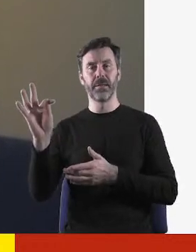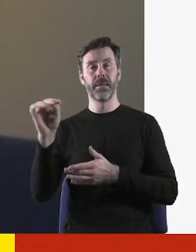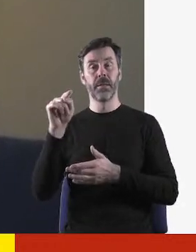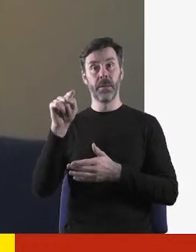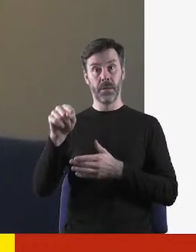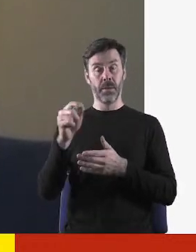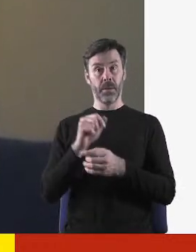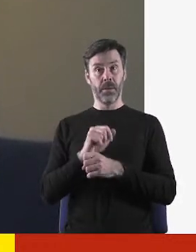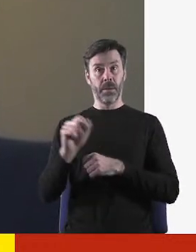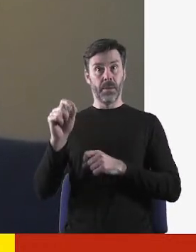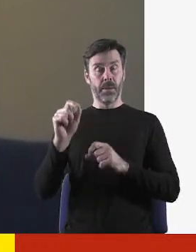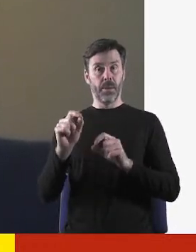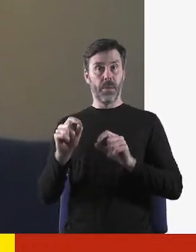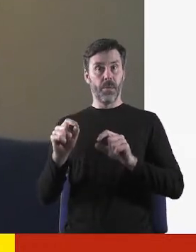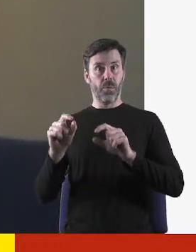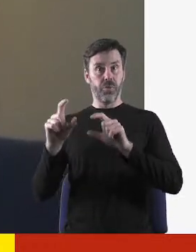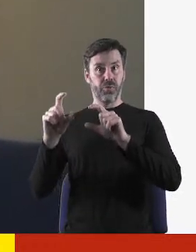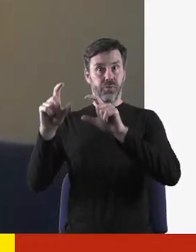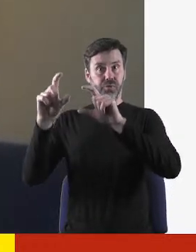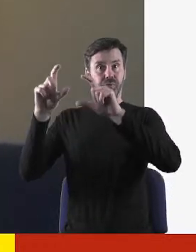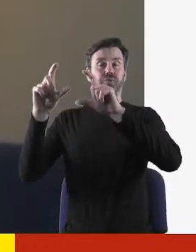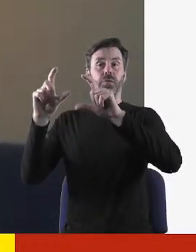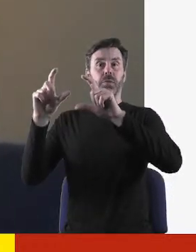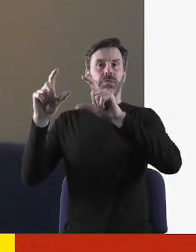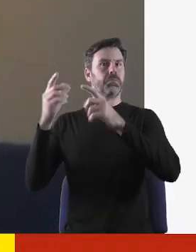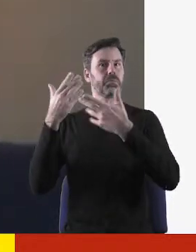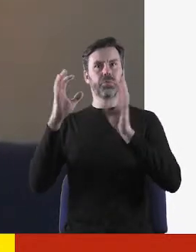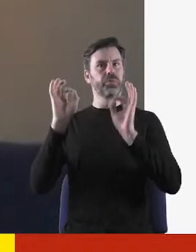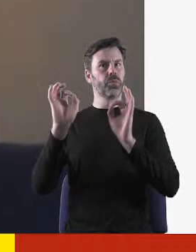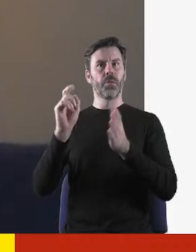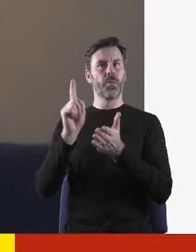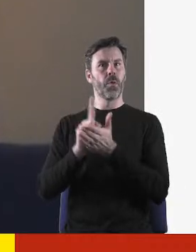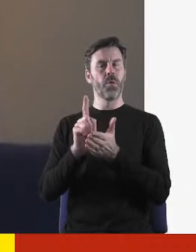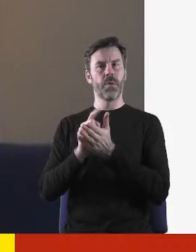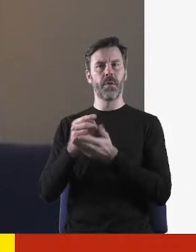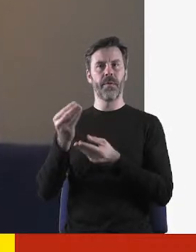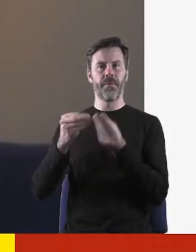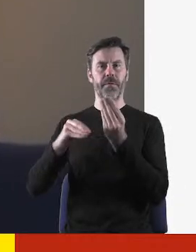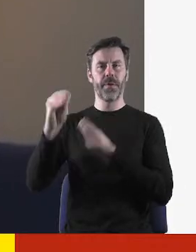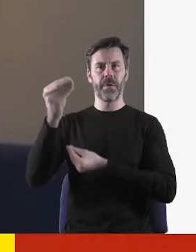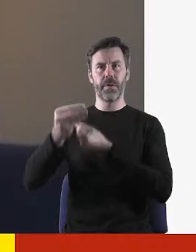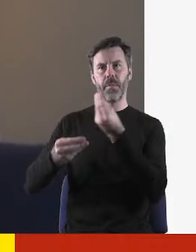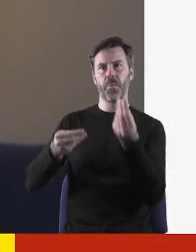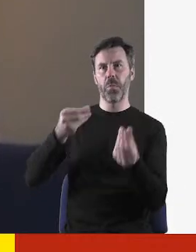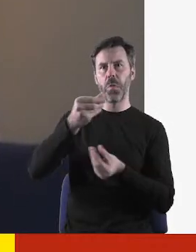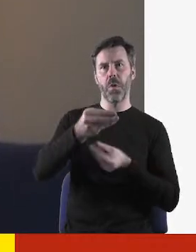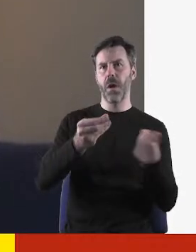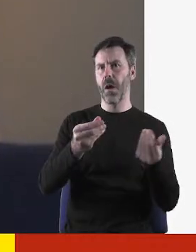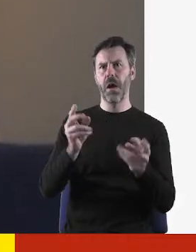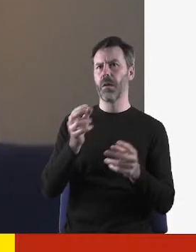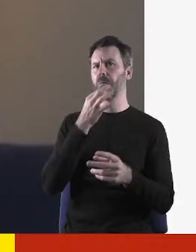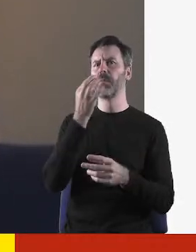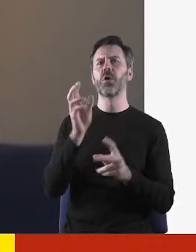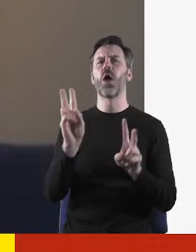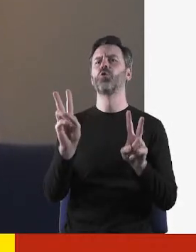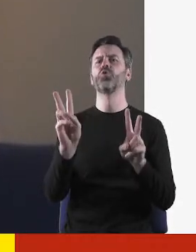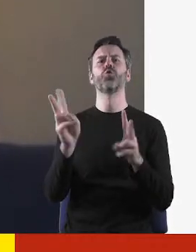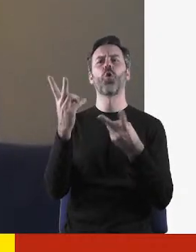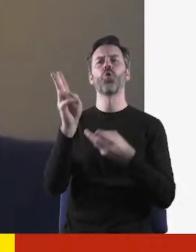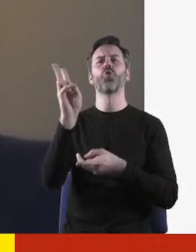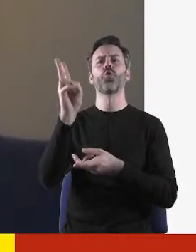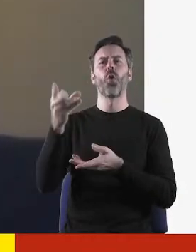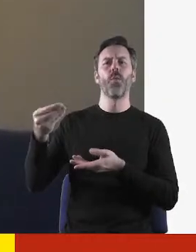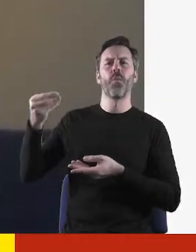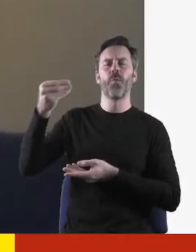dość dobrze rokujący sam w sobie? Natomiast właśnie bez badania głębiej, skąd pochodzi i jakie są, że tak